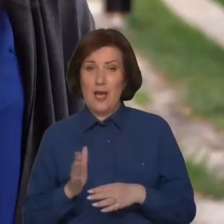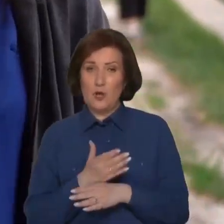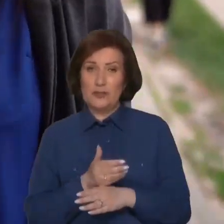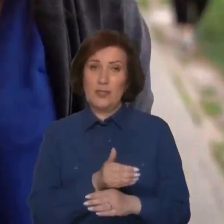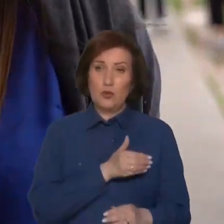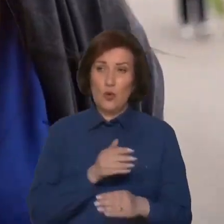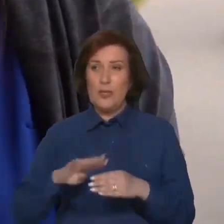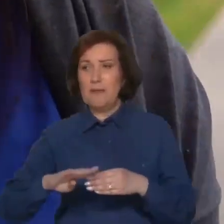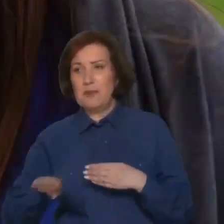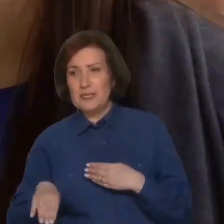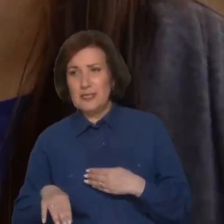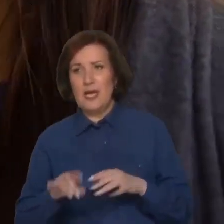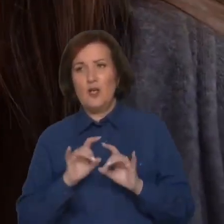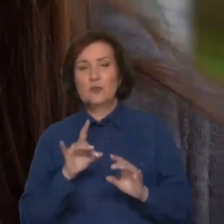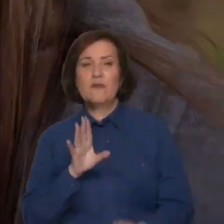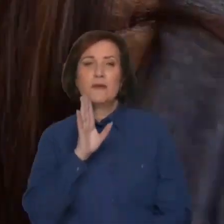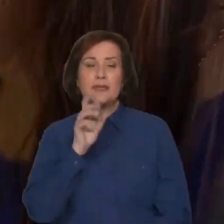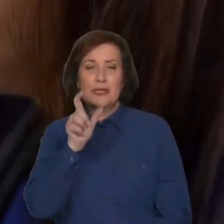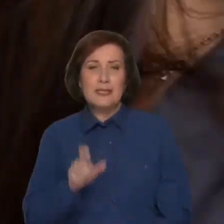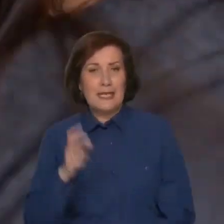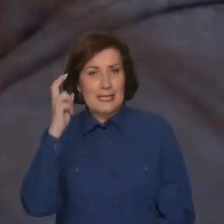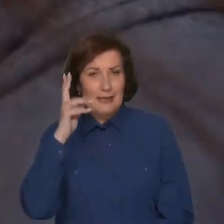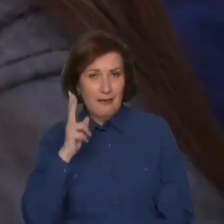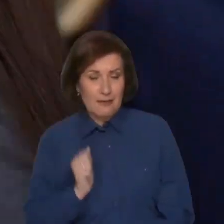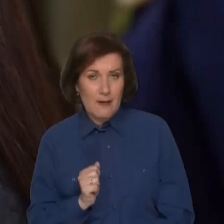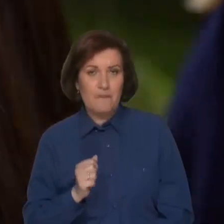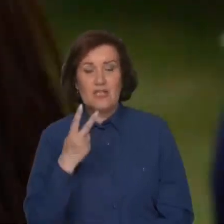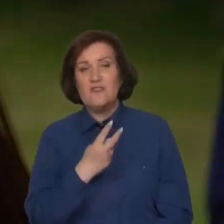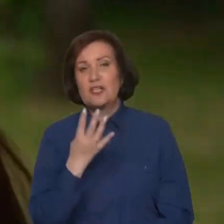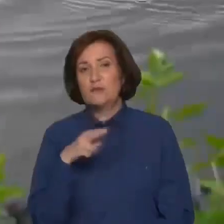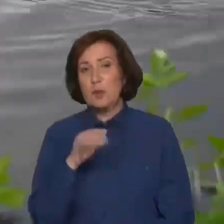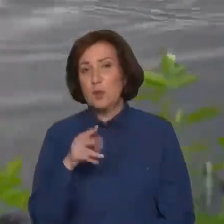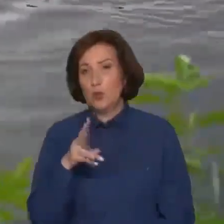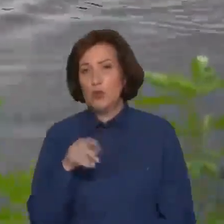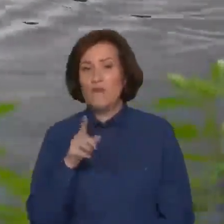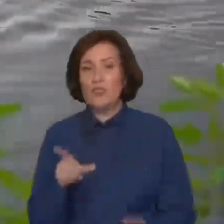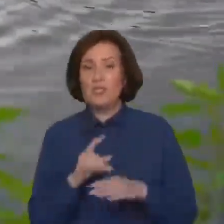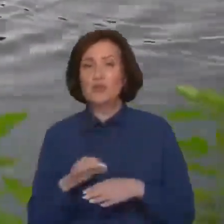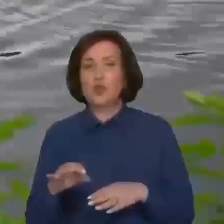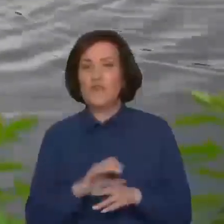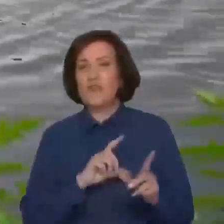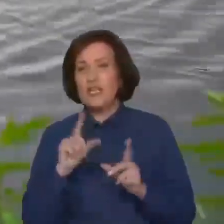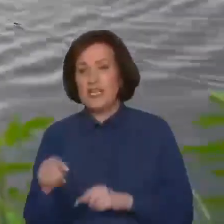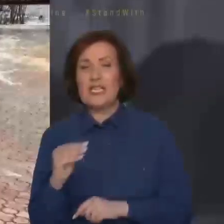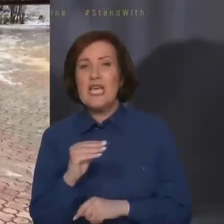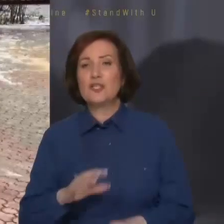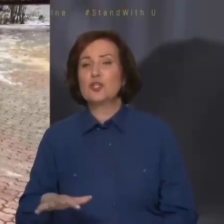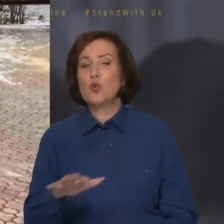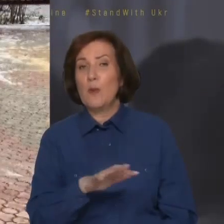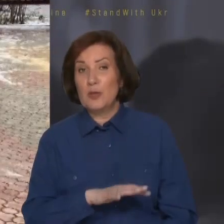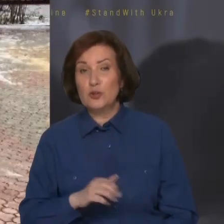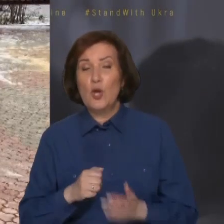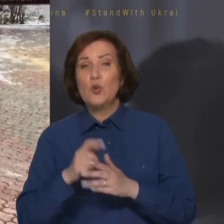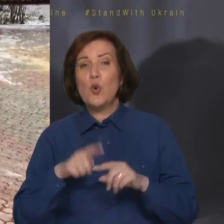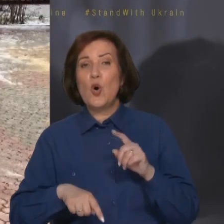та після, розповідає киянка Катерина Кучинська. 24 лютого вона з чоловіком виїхала на Житомирщину